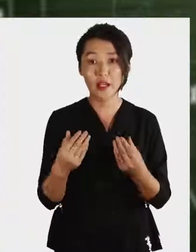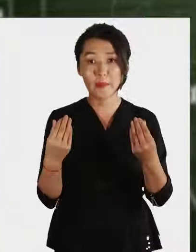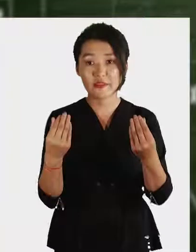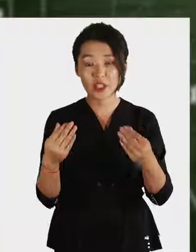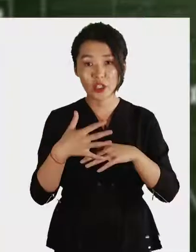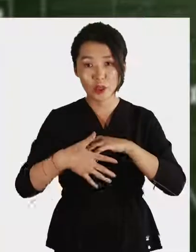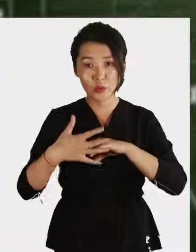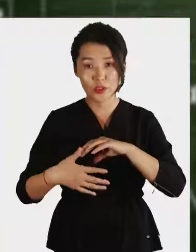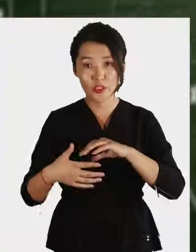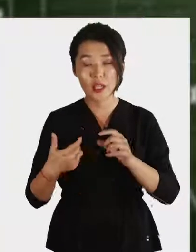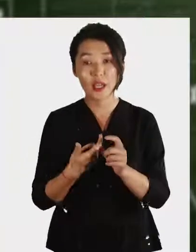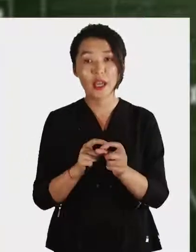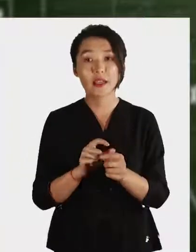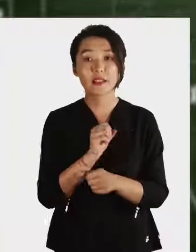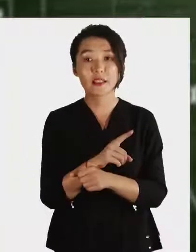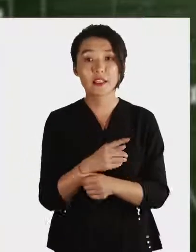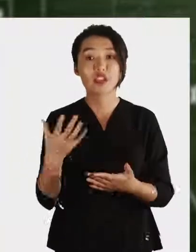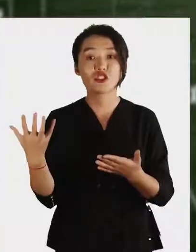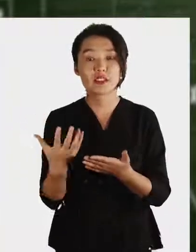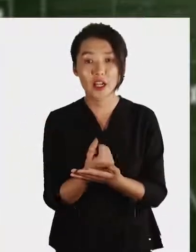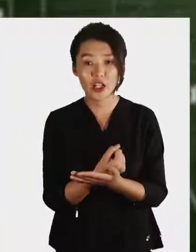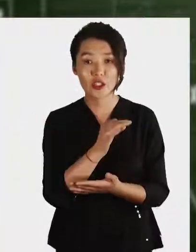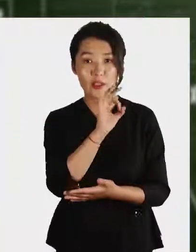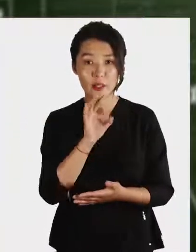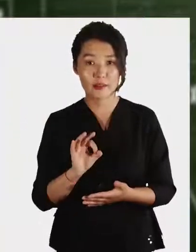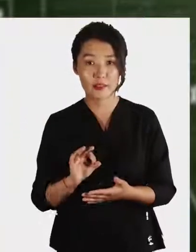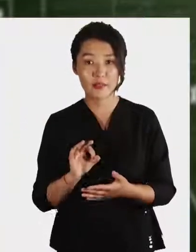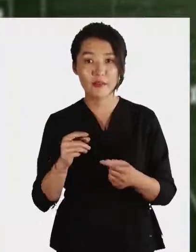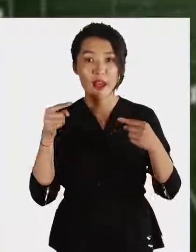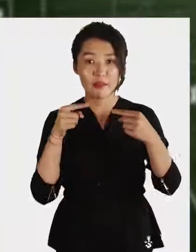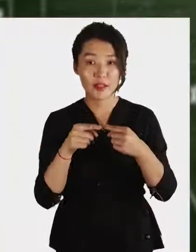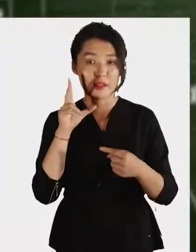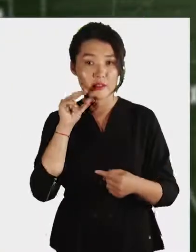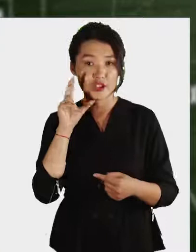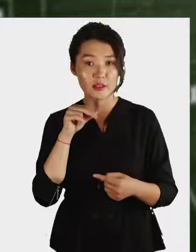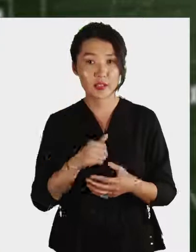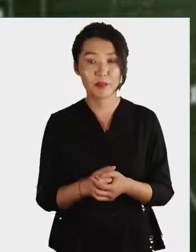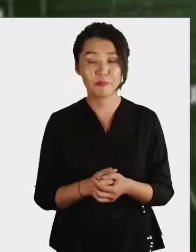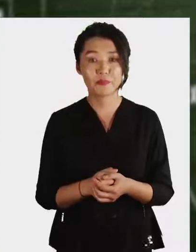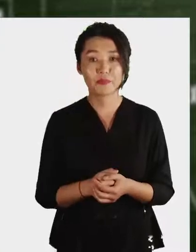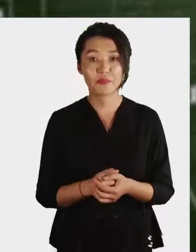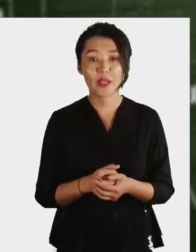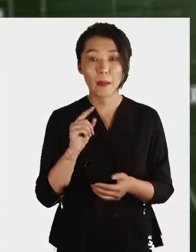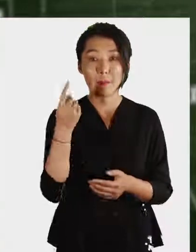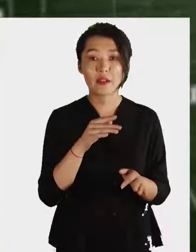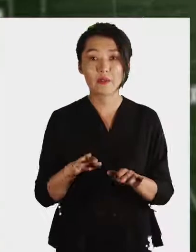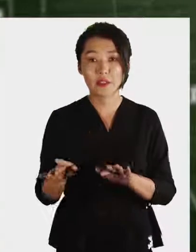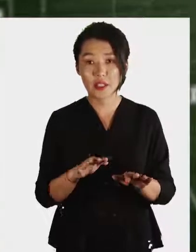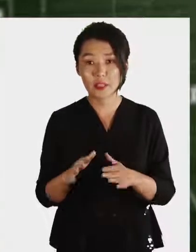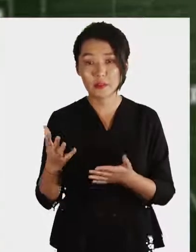купили 12 килограмм свежей капусты? Это задача на нахождение процентов данного числа.